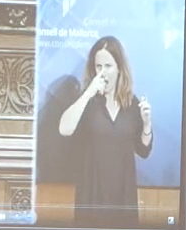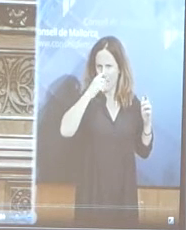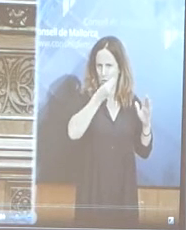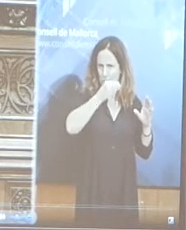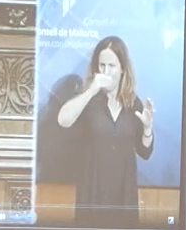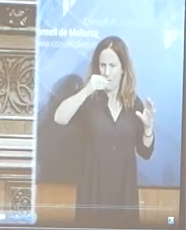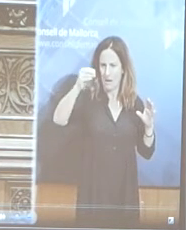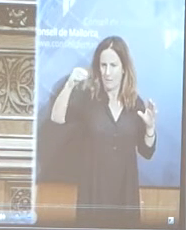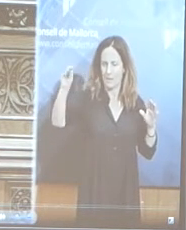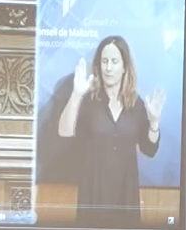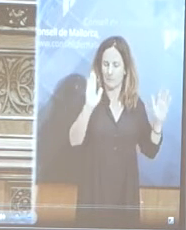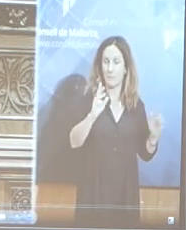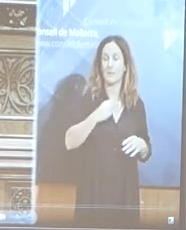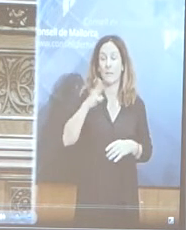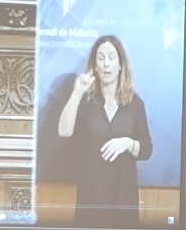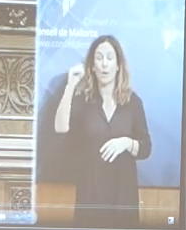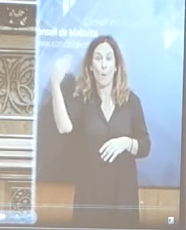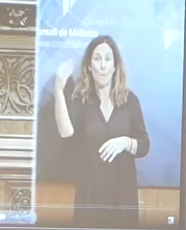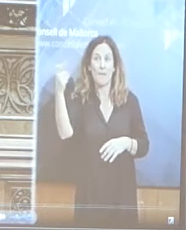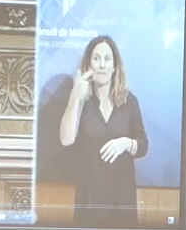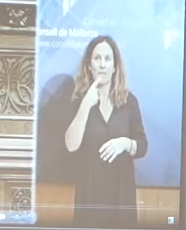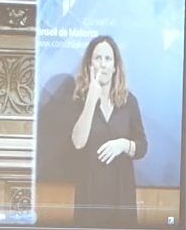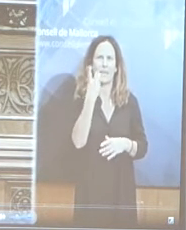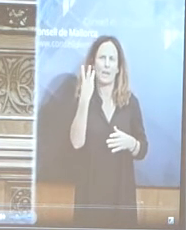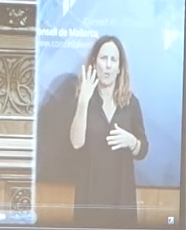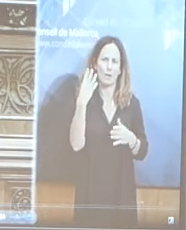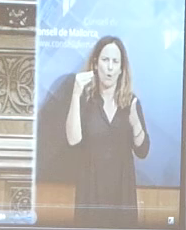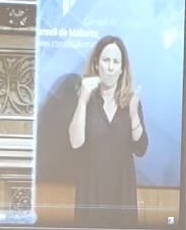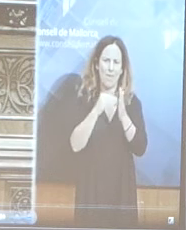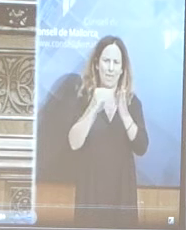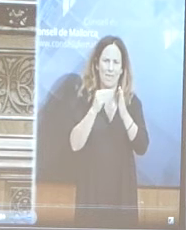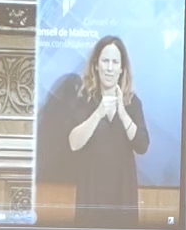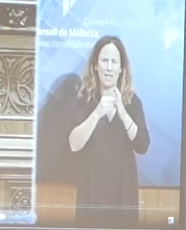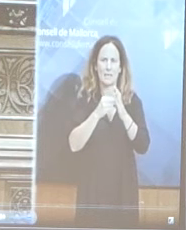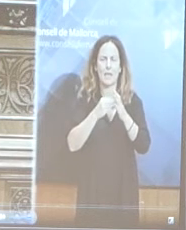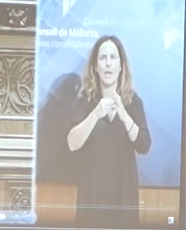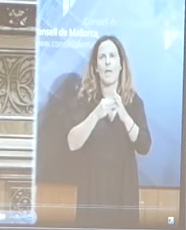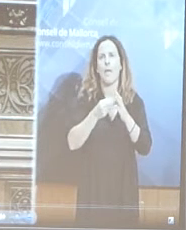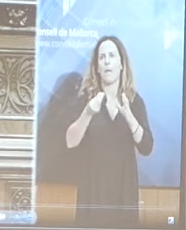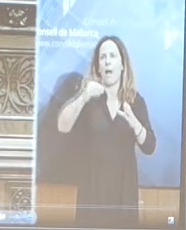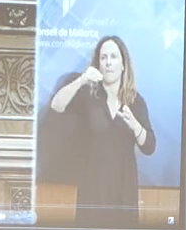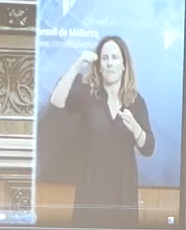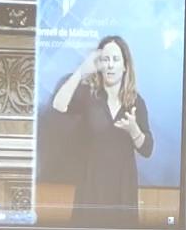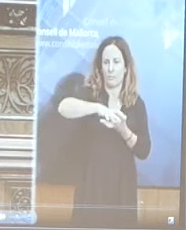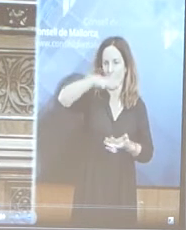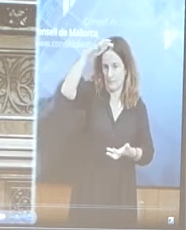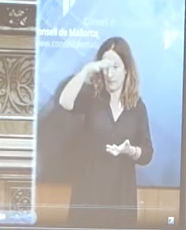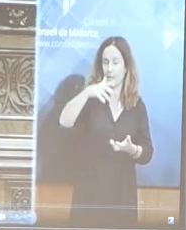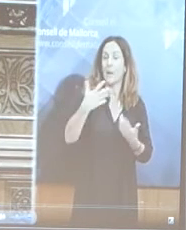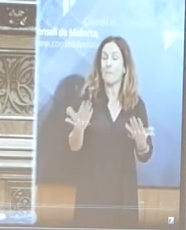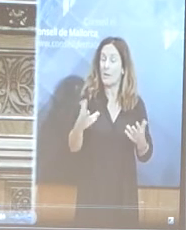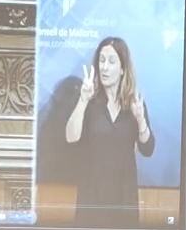PIB ha crescut 24 vegades més en moneda constant de l'any 1900. Escolti'm, el tema clau que mai es